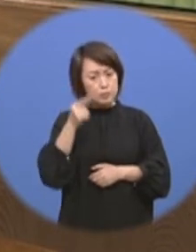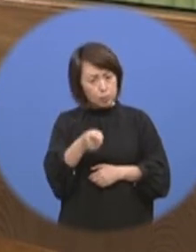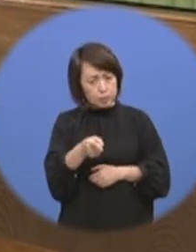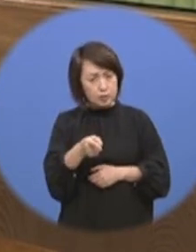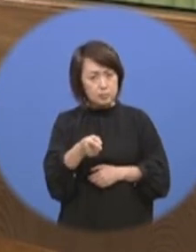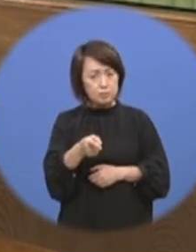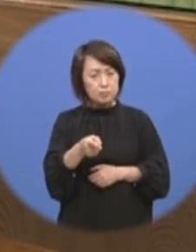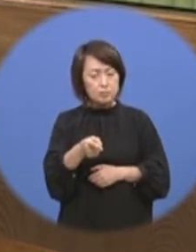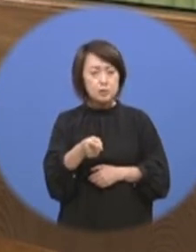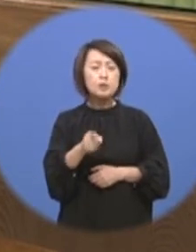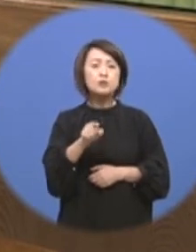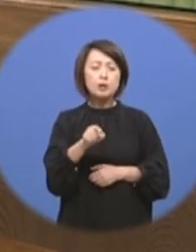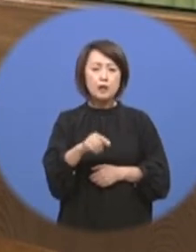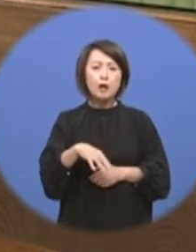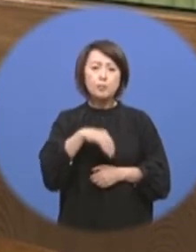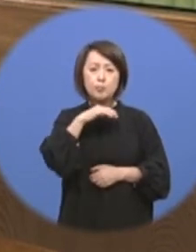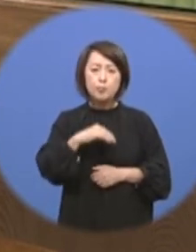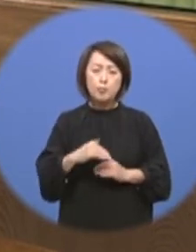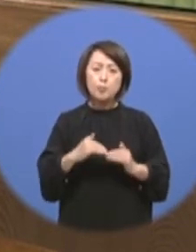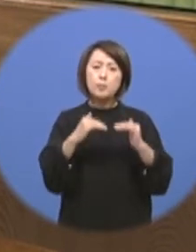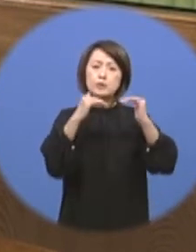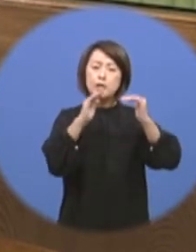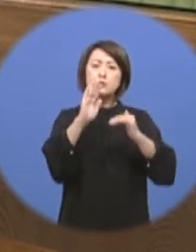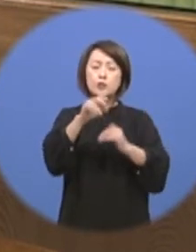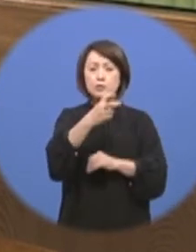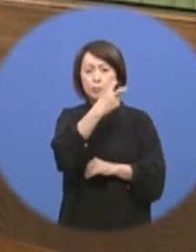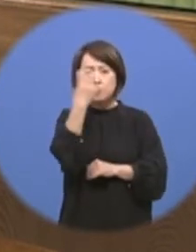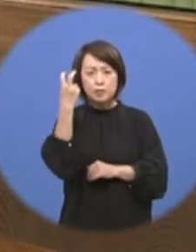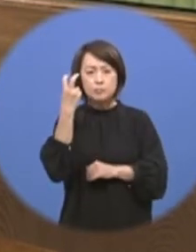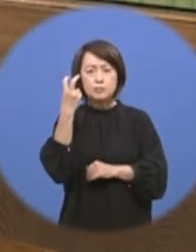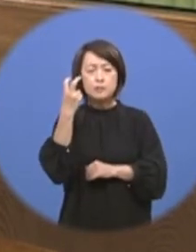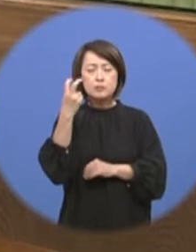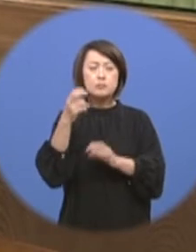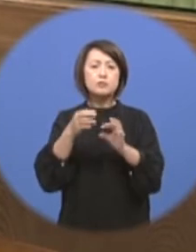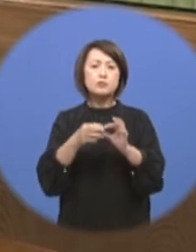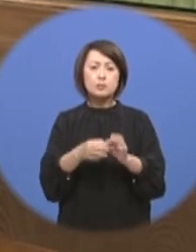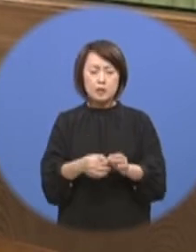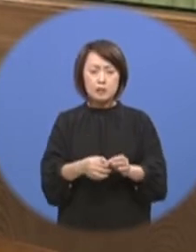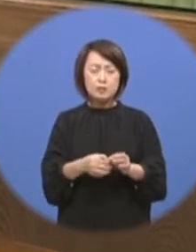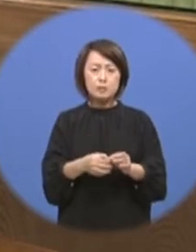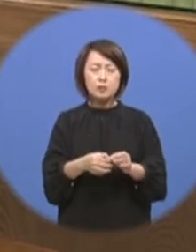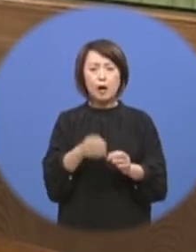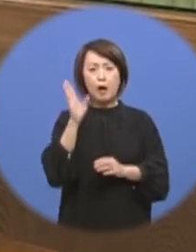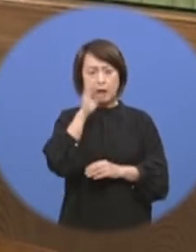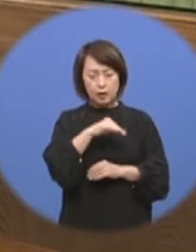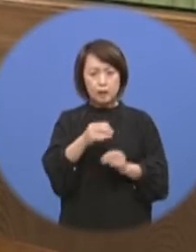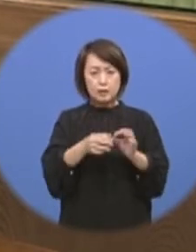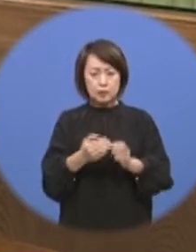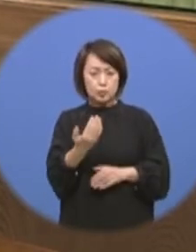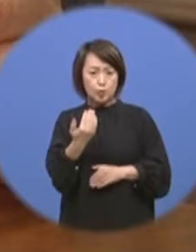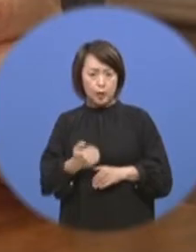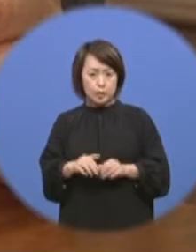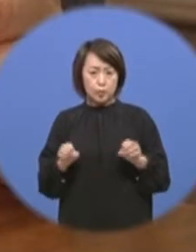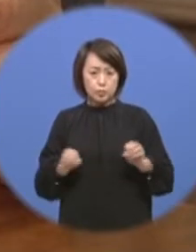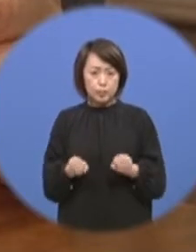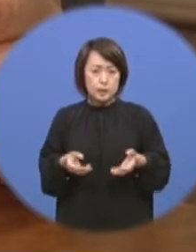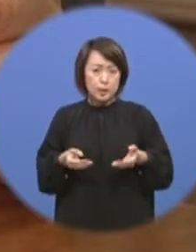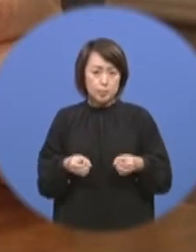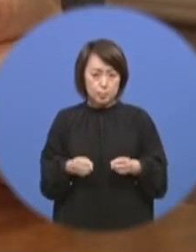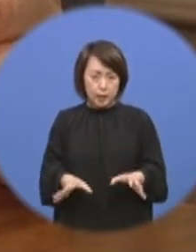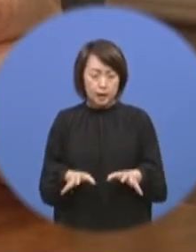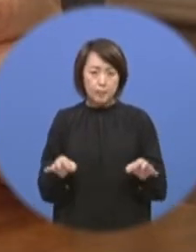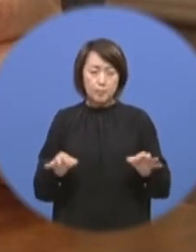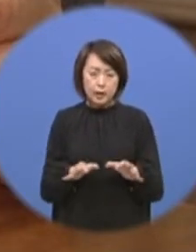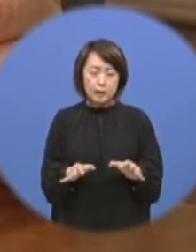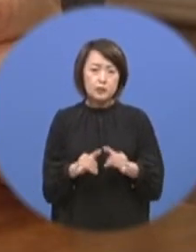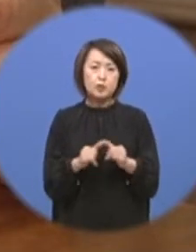聞こえないみたいっていうのが後で分かるとですねあの乳幼児の時の色々なコミュニケーションとか位相差か問題